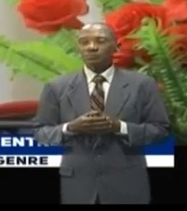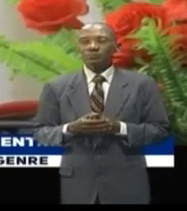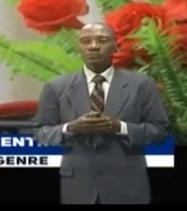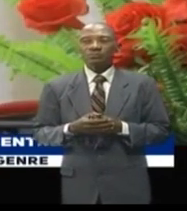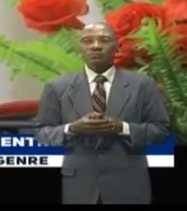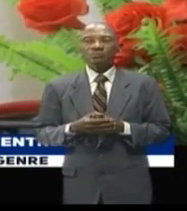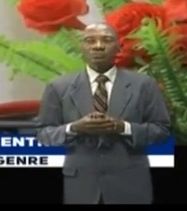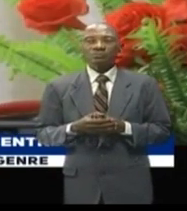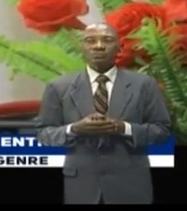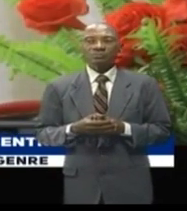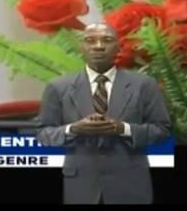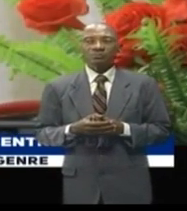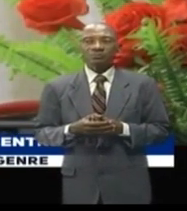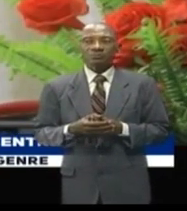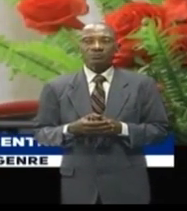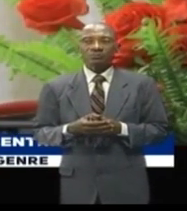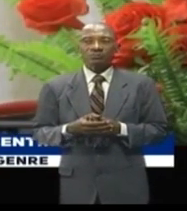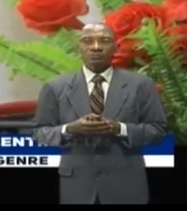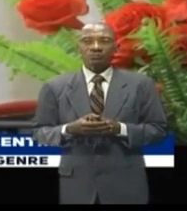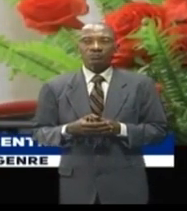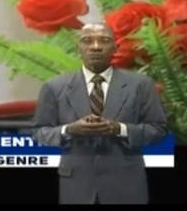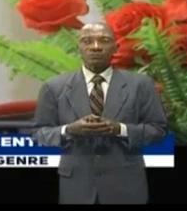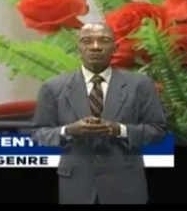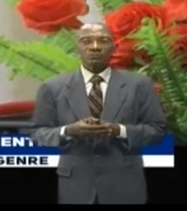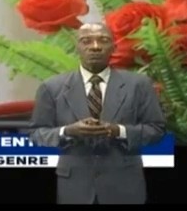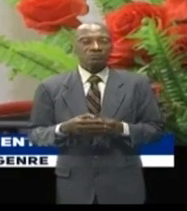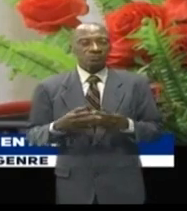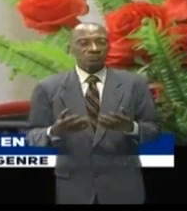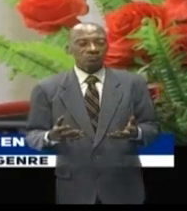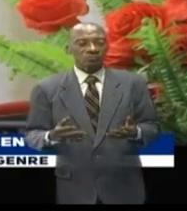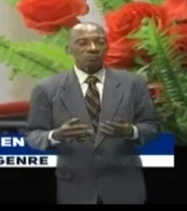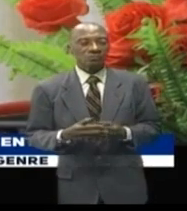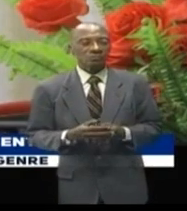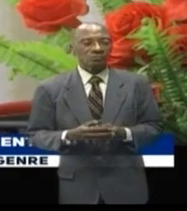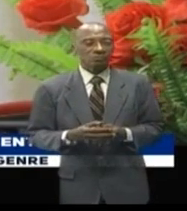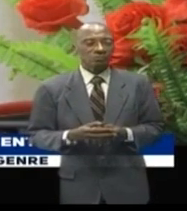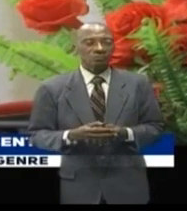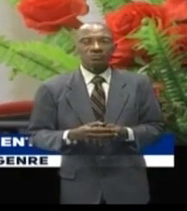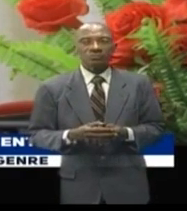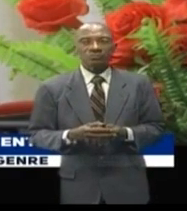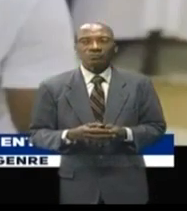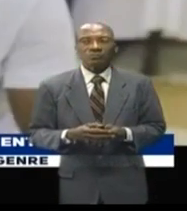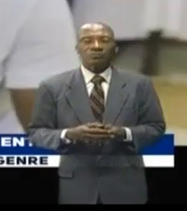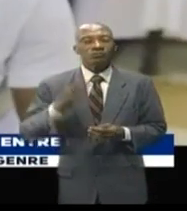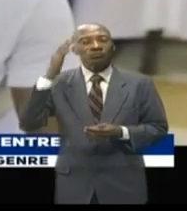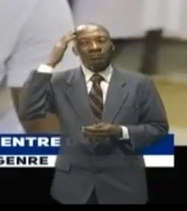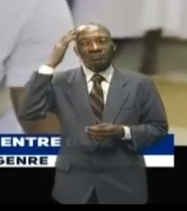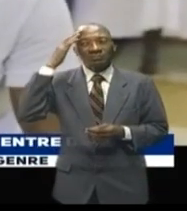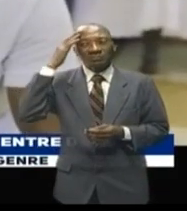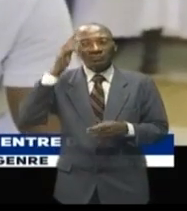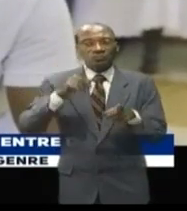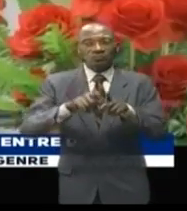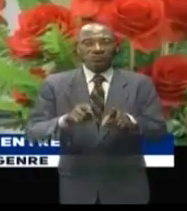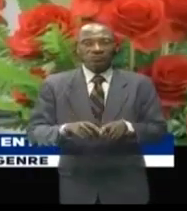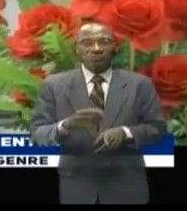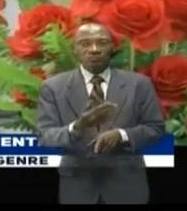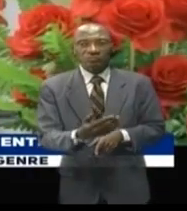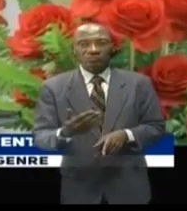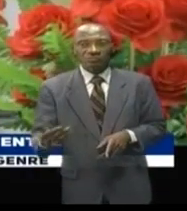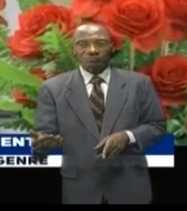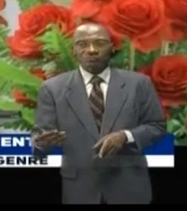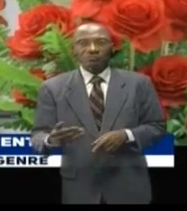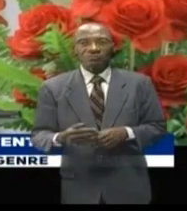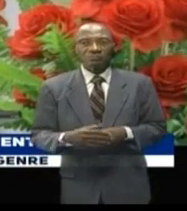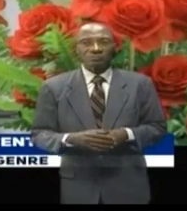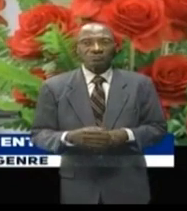filles ceux qui poussent aux enfants des deux hommes heureux si leurs parents ceux